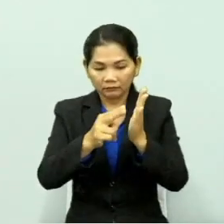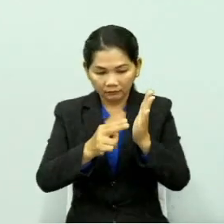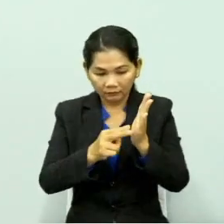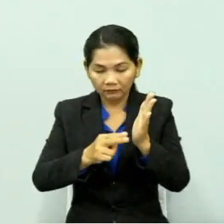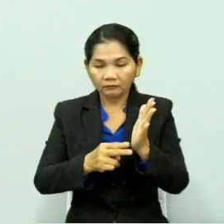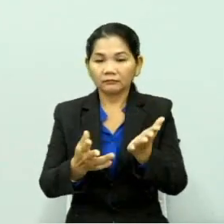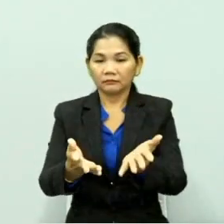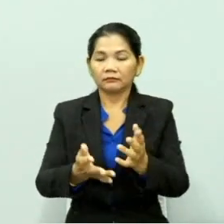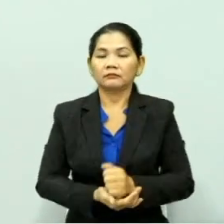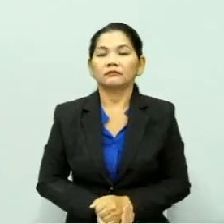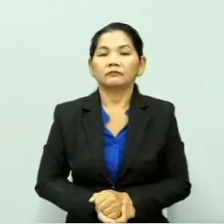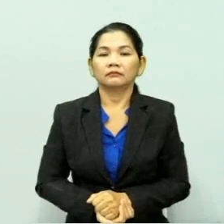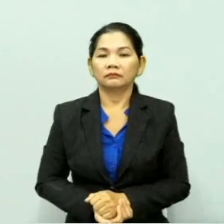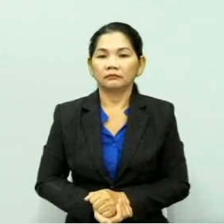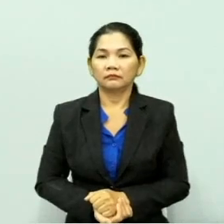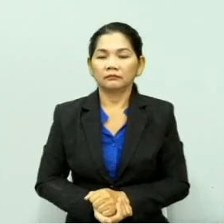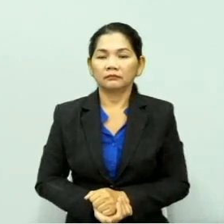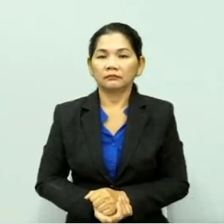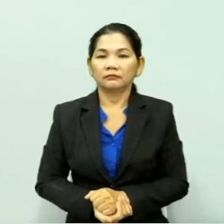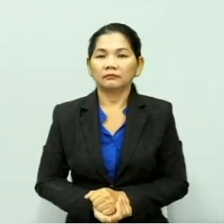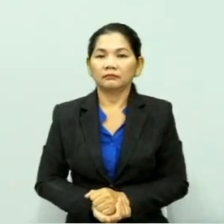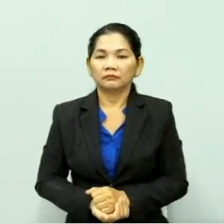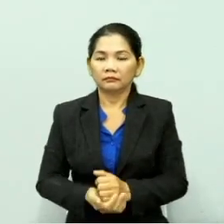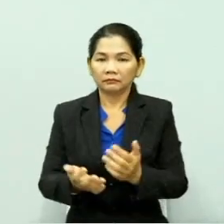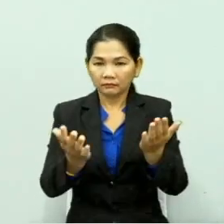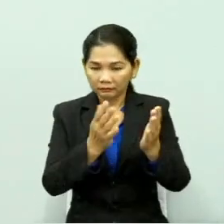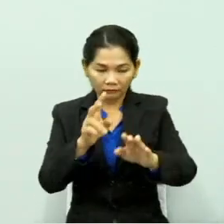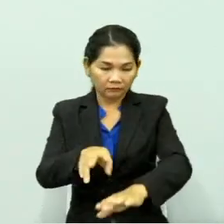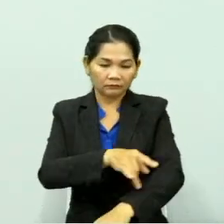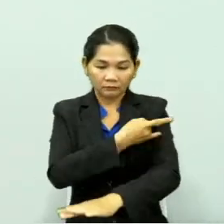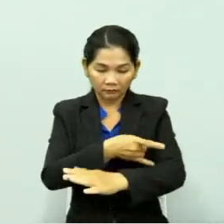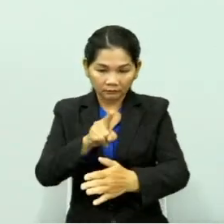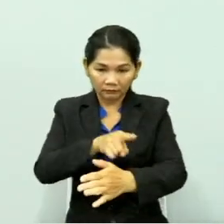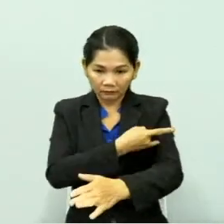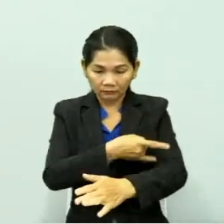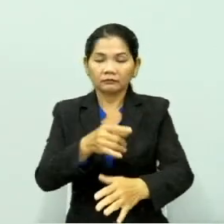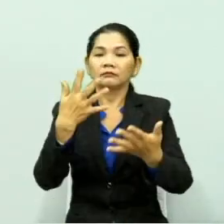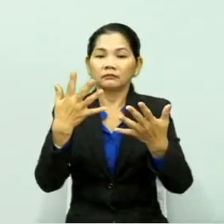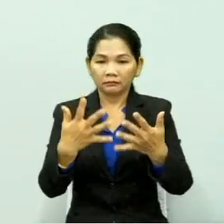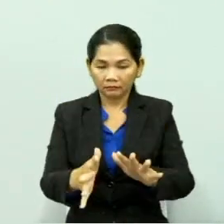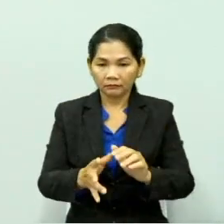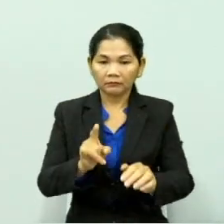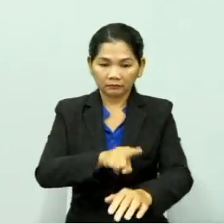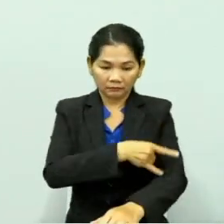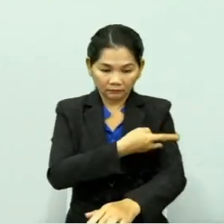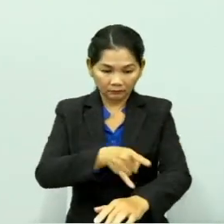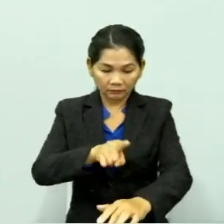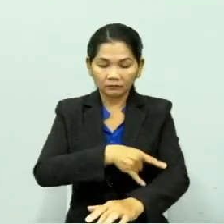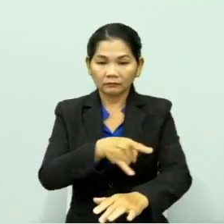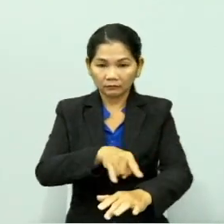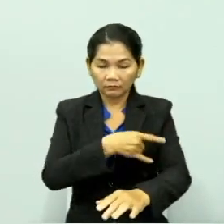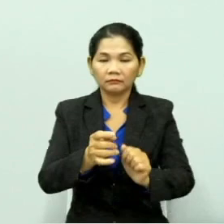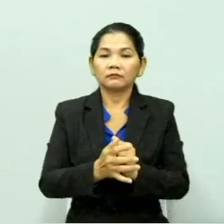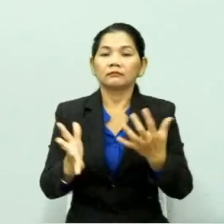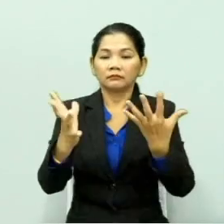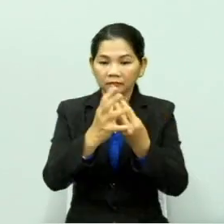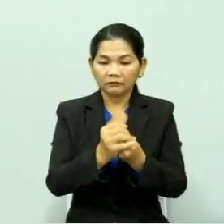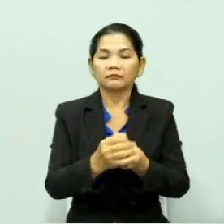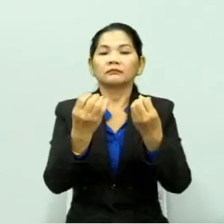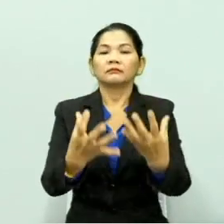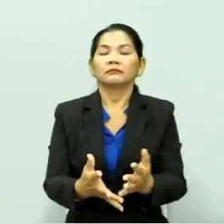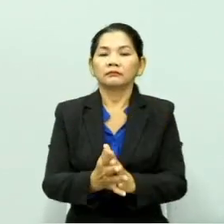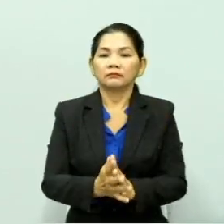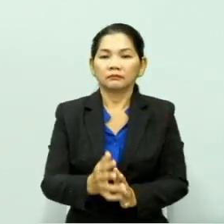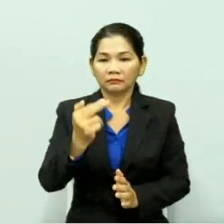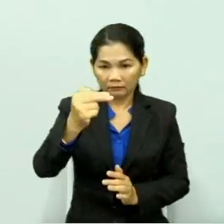con chà tam rồi dạ ca sốt nha con sốt mê sốt chà môn ní nha con chàm ta miên chùm nuôn phần màn cần